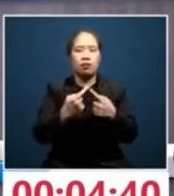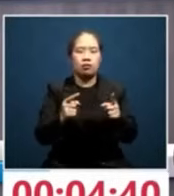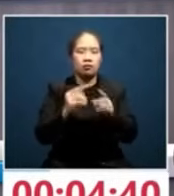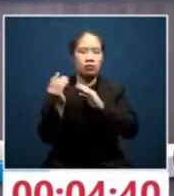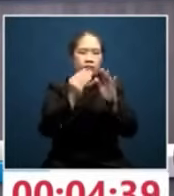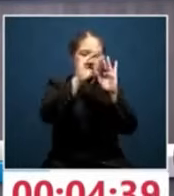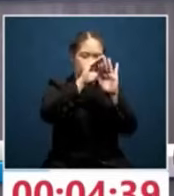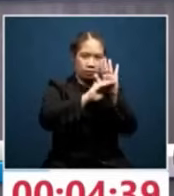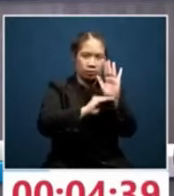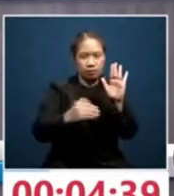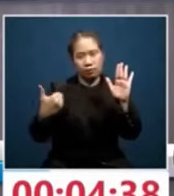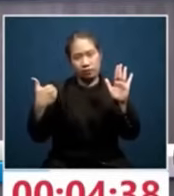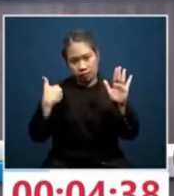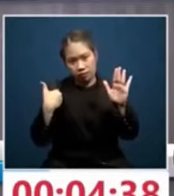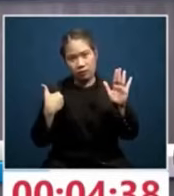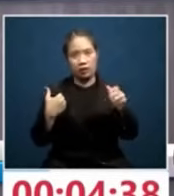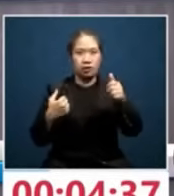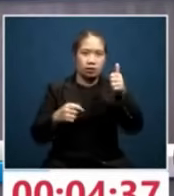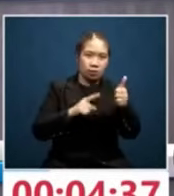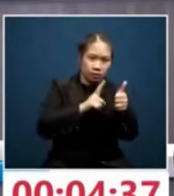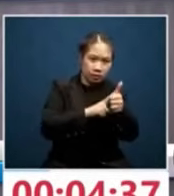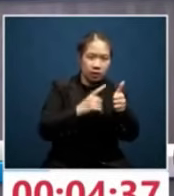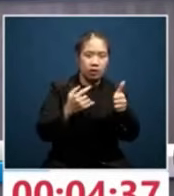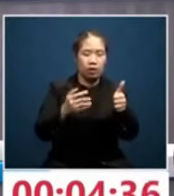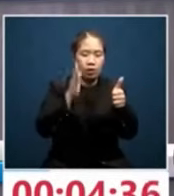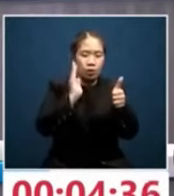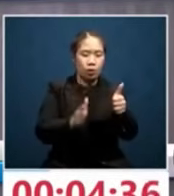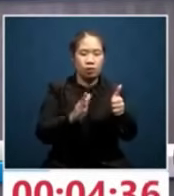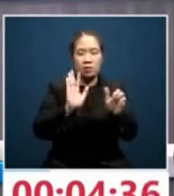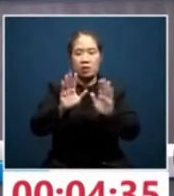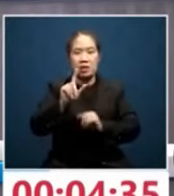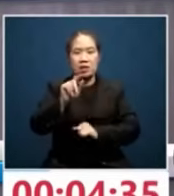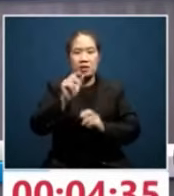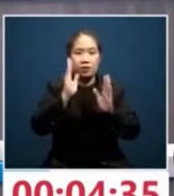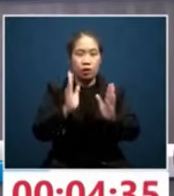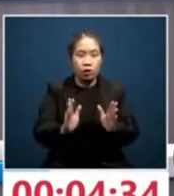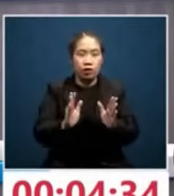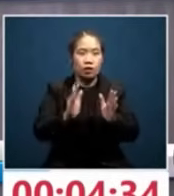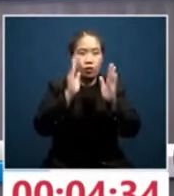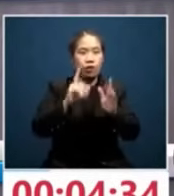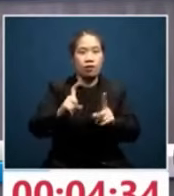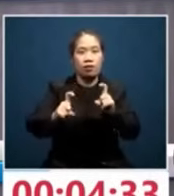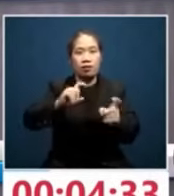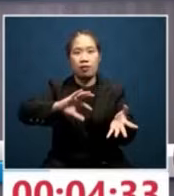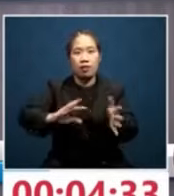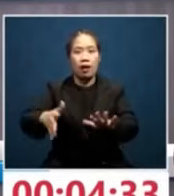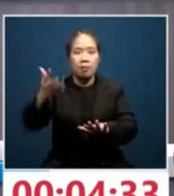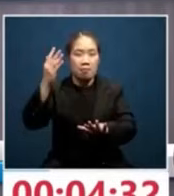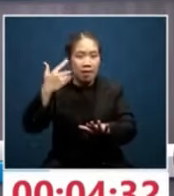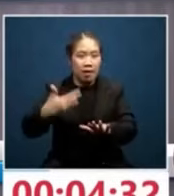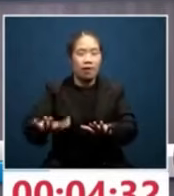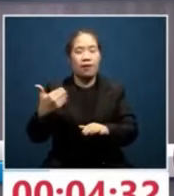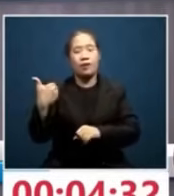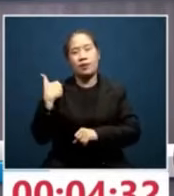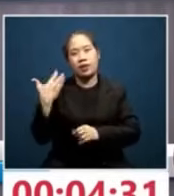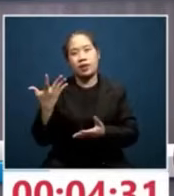ข้าไปต่อยอดของอควาเรียมนี้ไม่ได้ตราบใดที่ปปช.ยังไม่สามารถพิจารณาความผิ